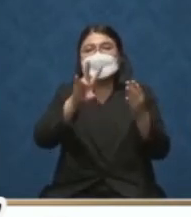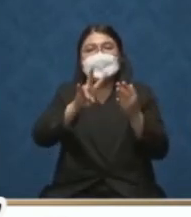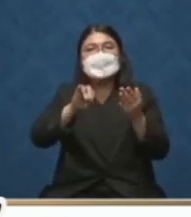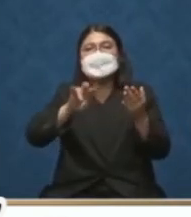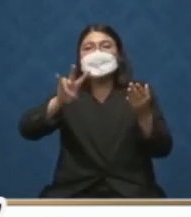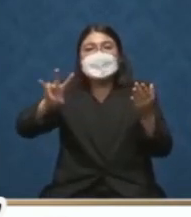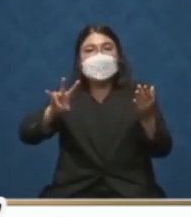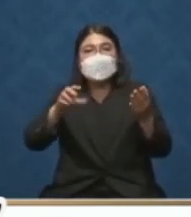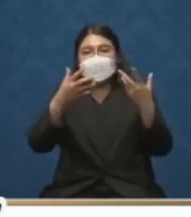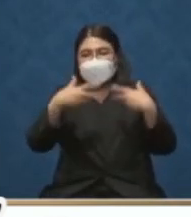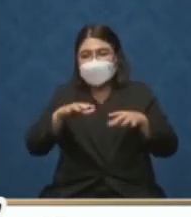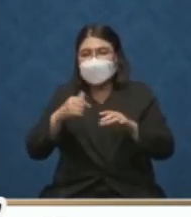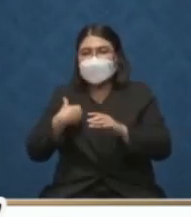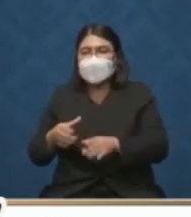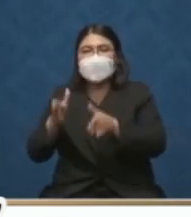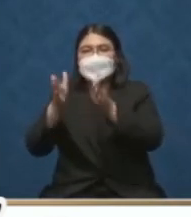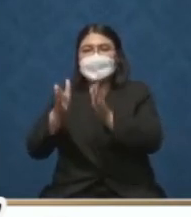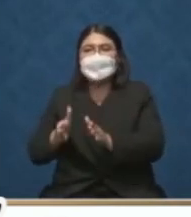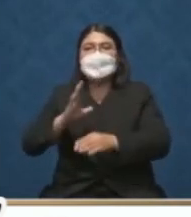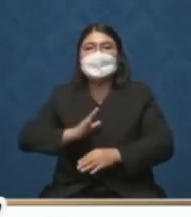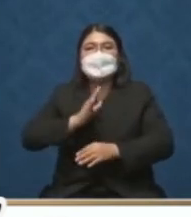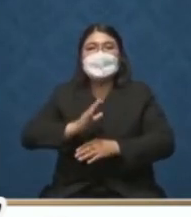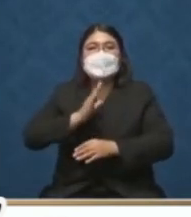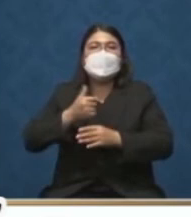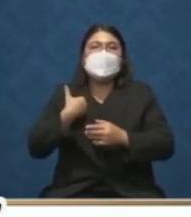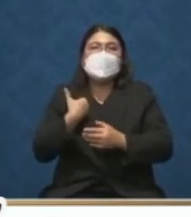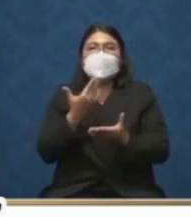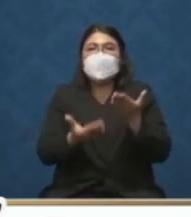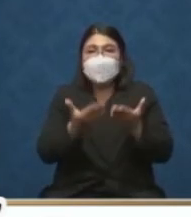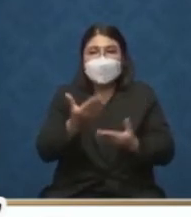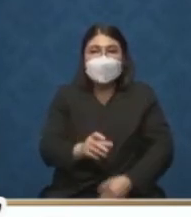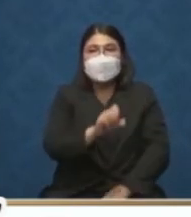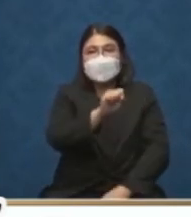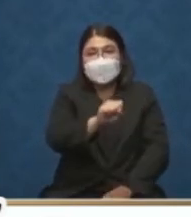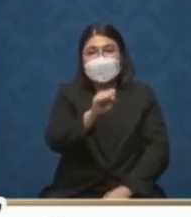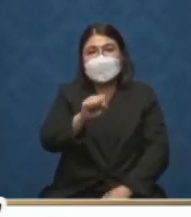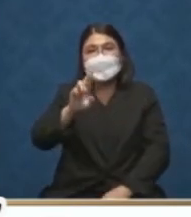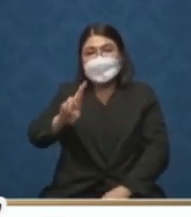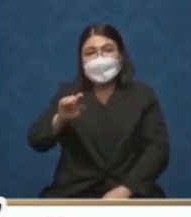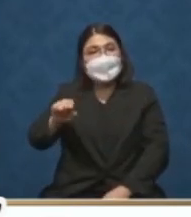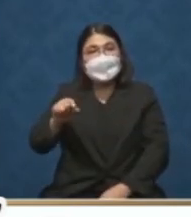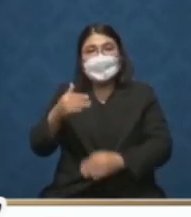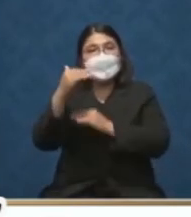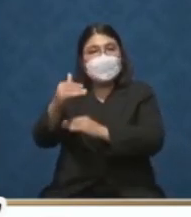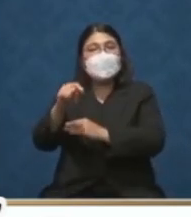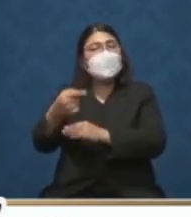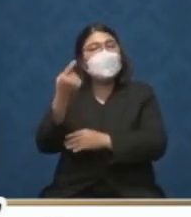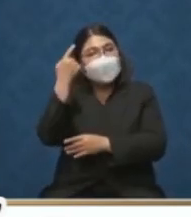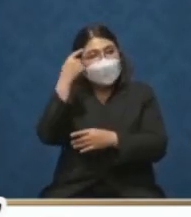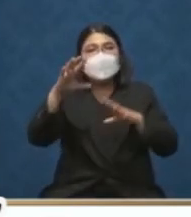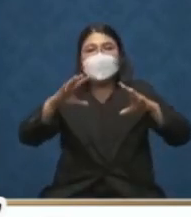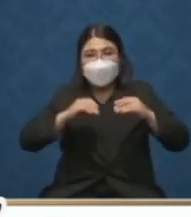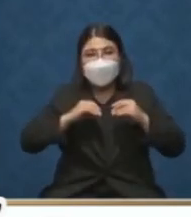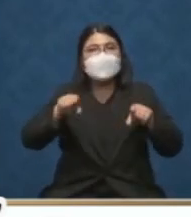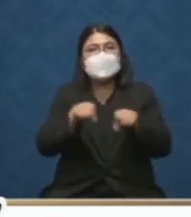ามารถบอกได้เพราะประชาชนเป็นคนเลือกขึ้นมาทั้ง77จังหวัดและอาจจะมี